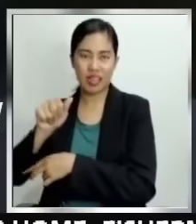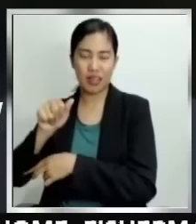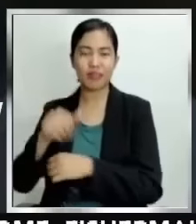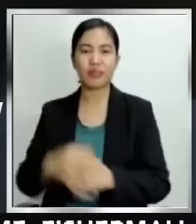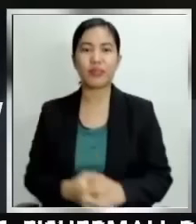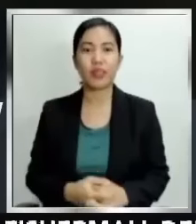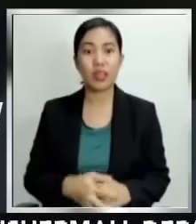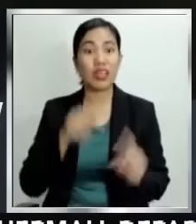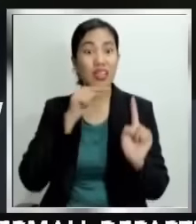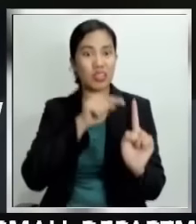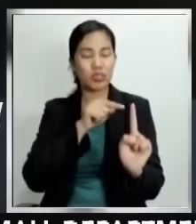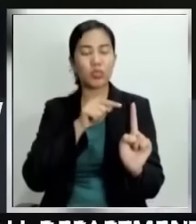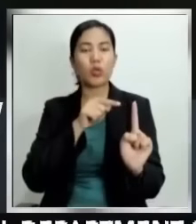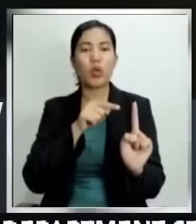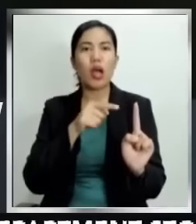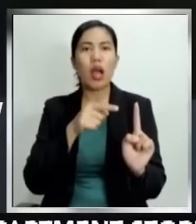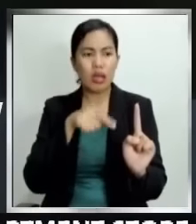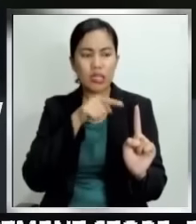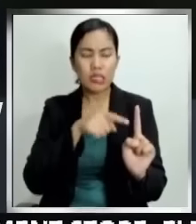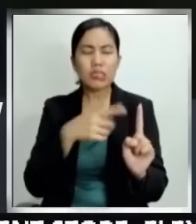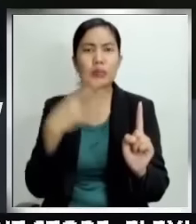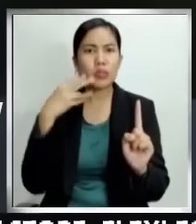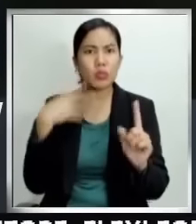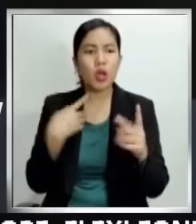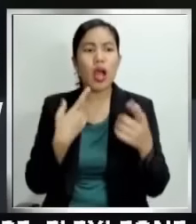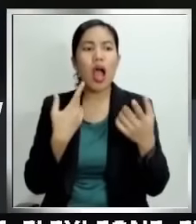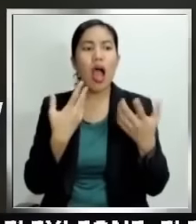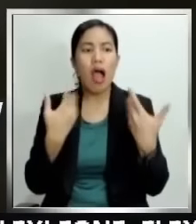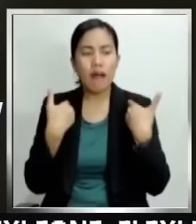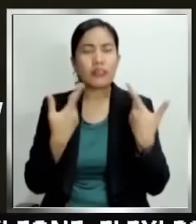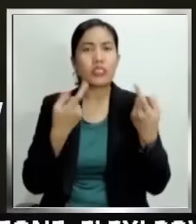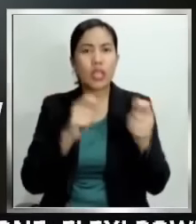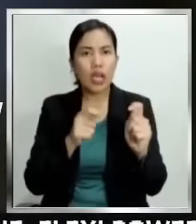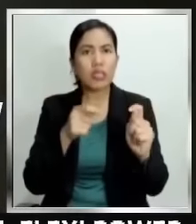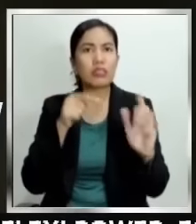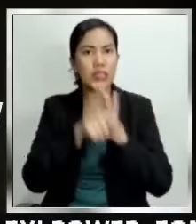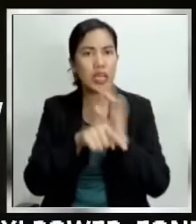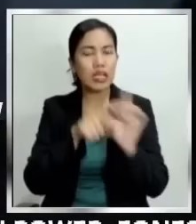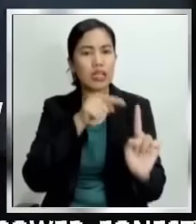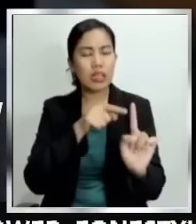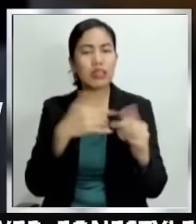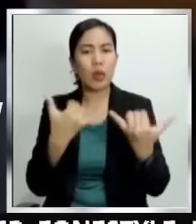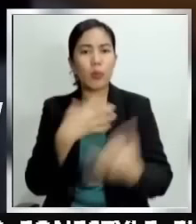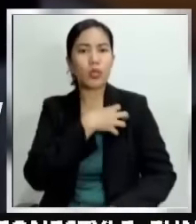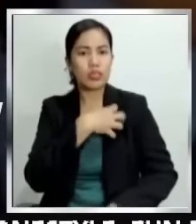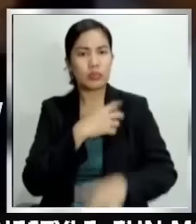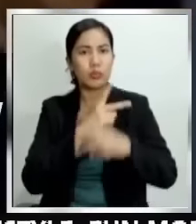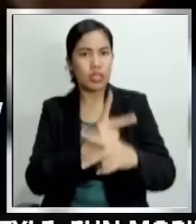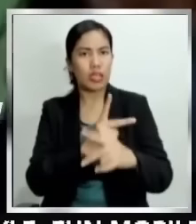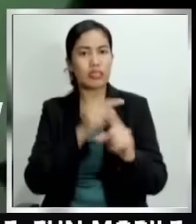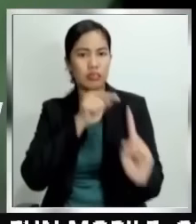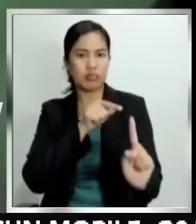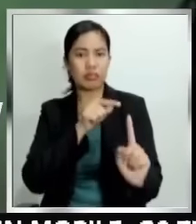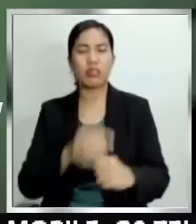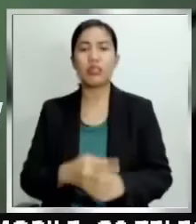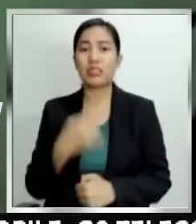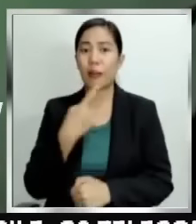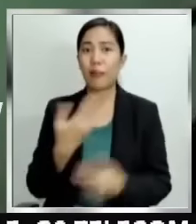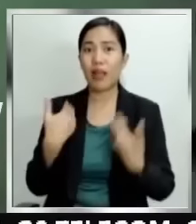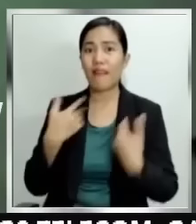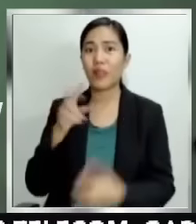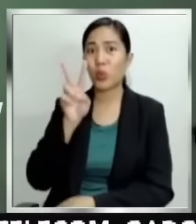Pinuntahan po agad natin yung local police doon, umalalay din sila. Ayon kay alias Dodong, pinasok ng dalawang armadong lalaki ang tinutuluyan niyang